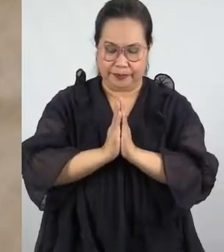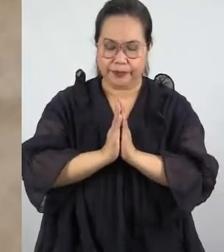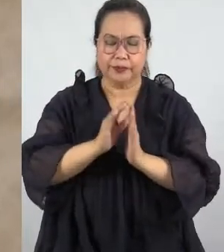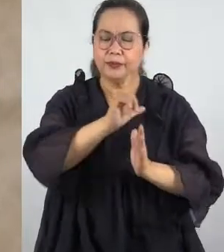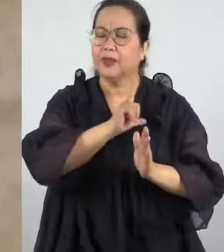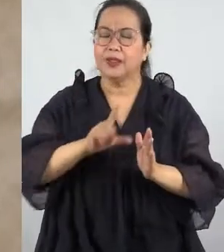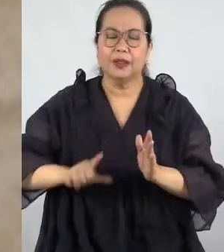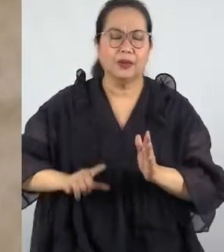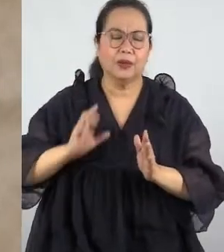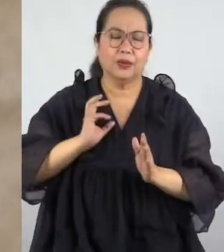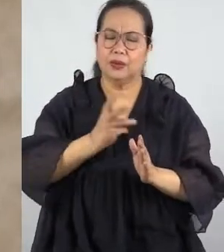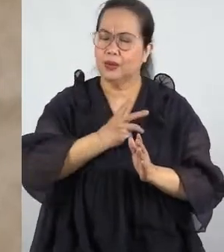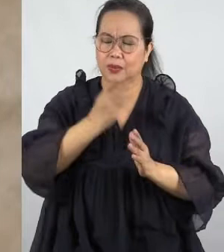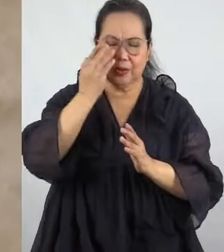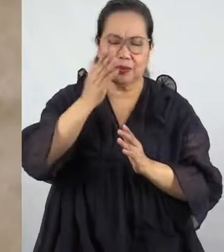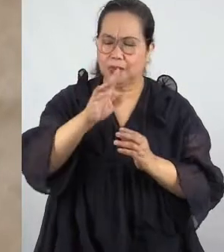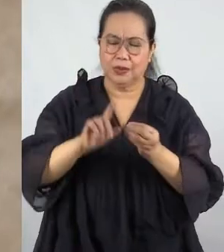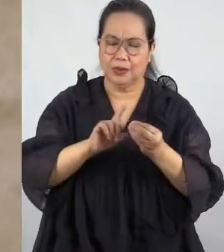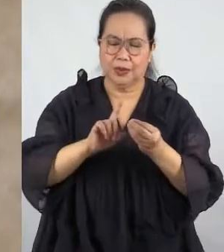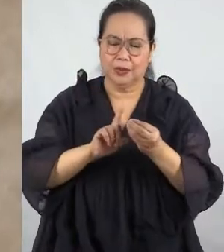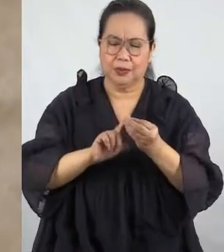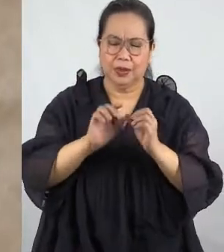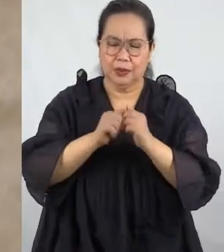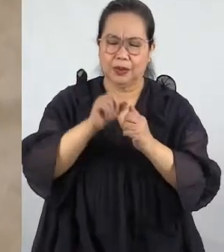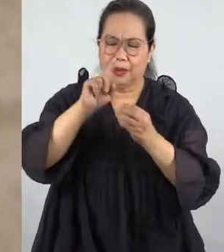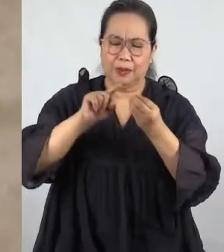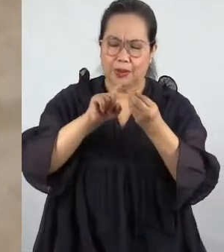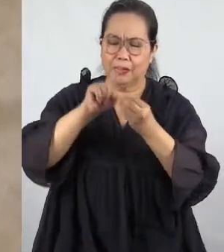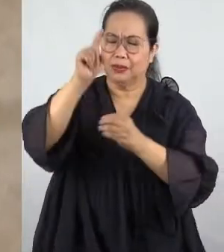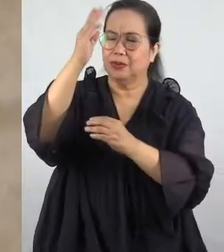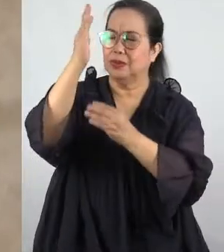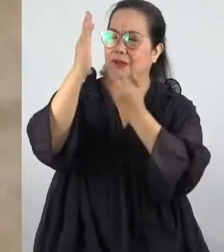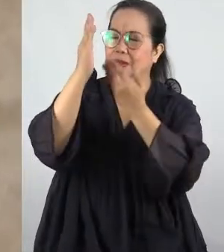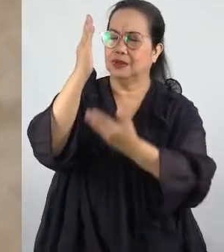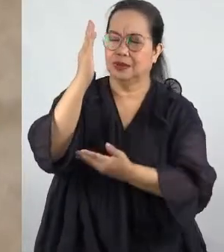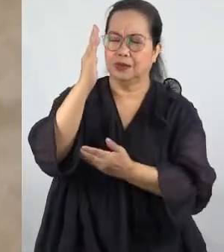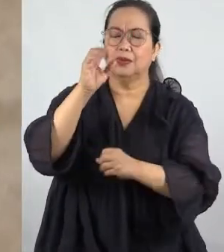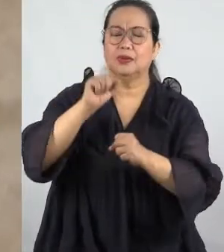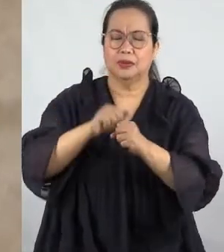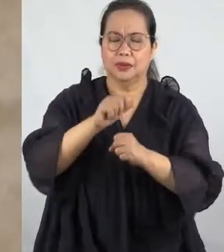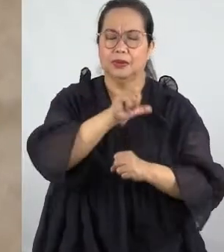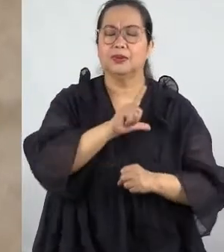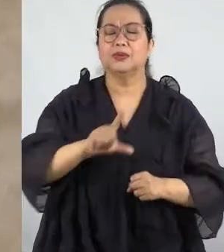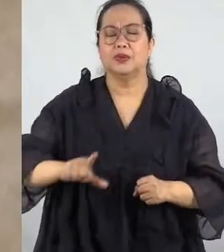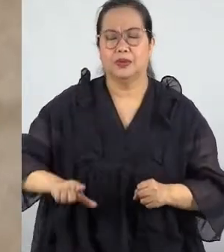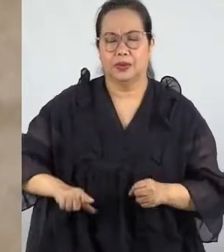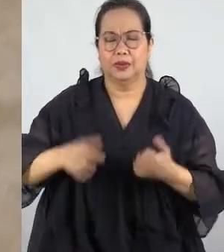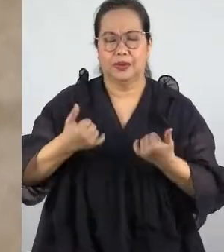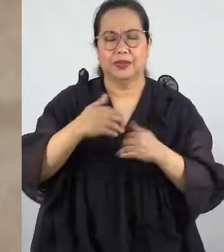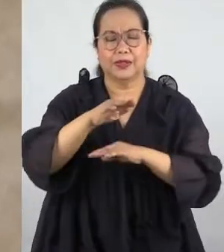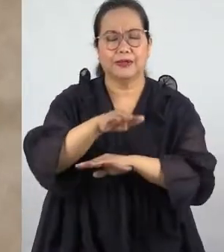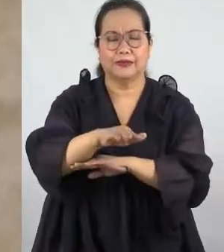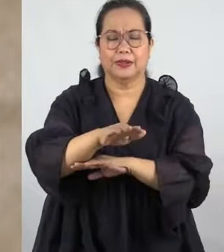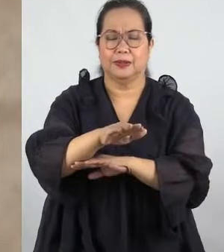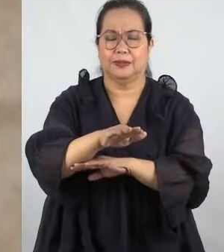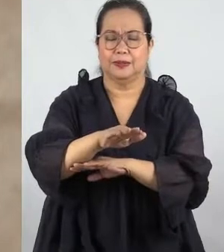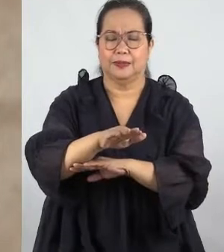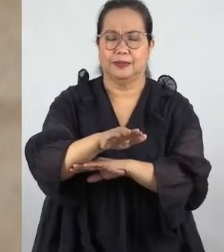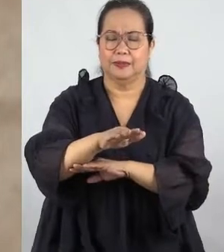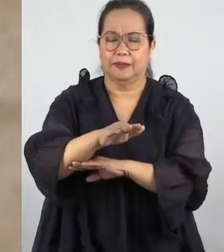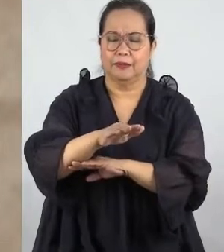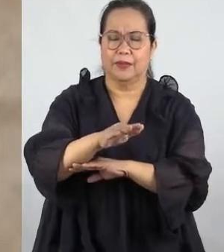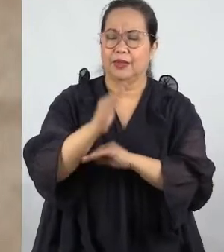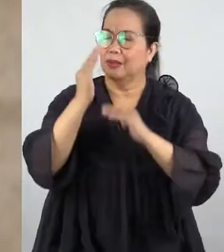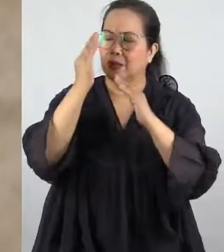Panginoon, marami kaming hindi nalalaman patungkol sa iyo, kaya nga, O Diyos, sa hapong ito, nawa